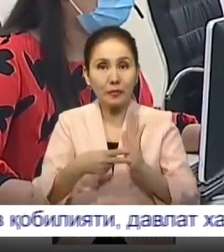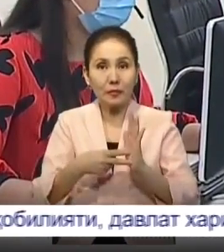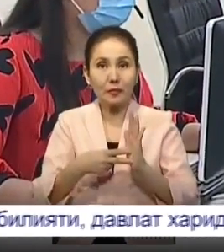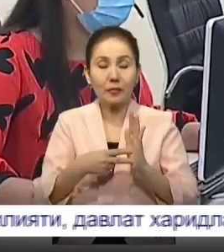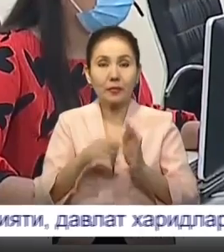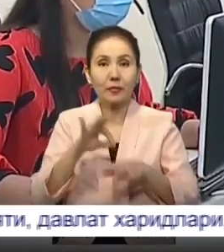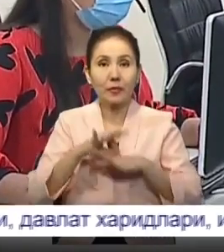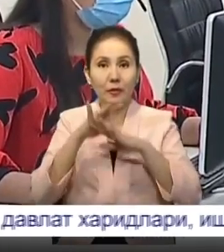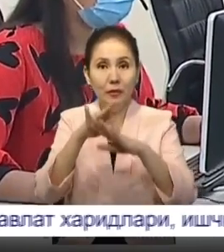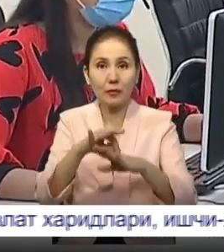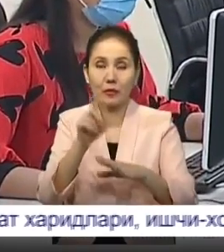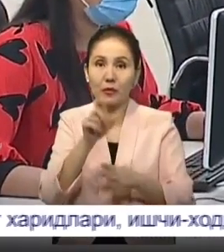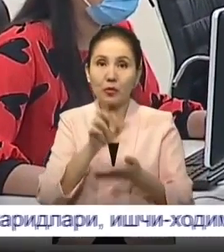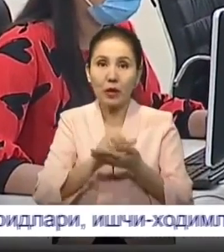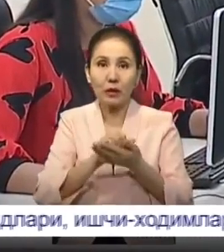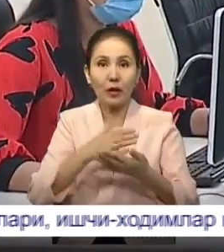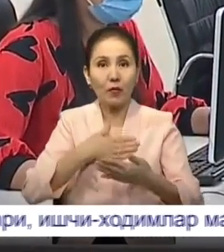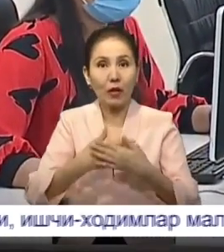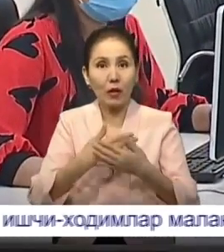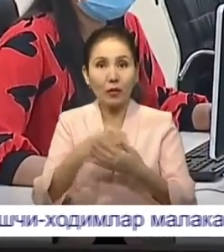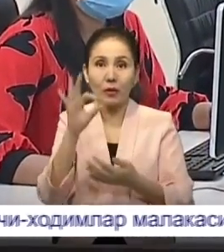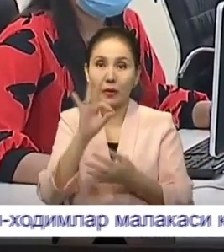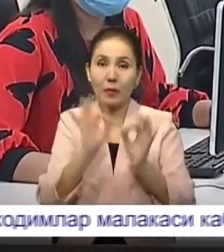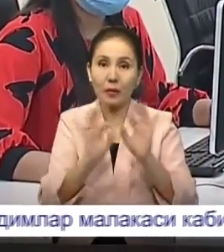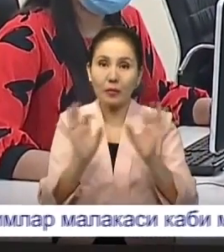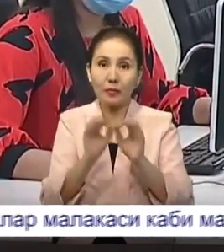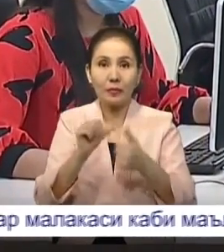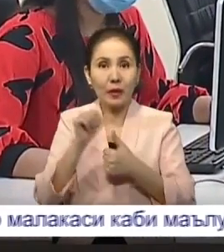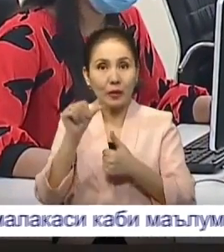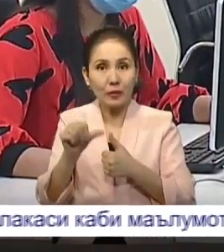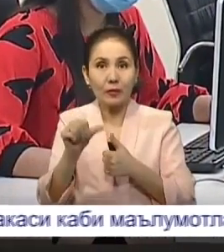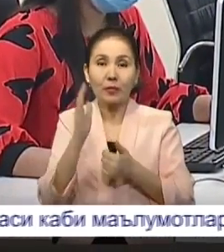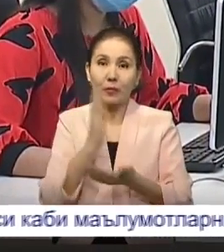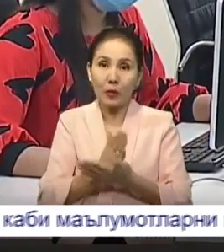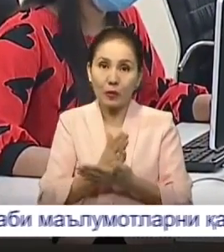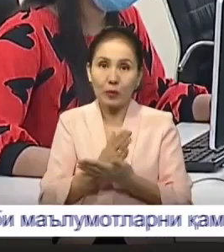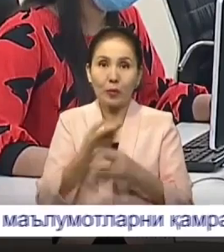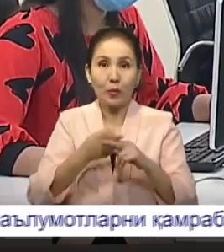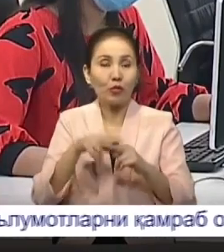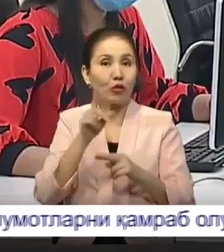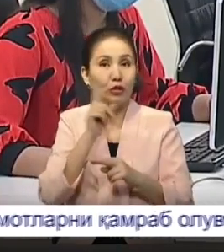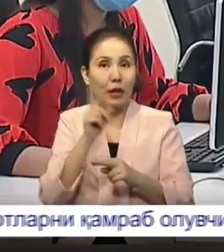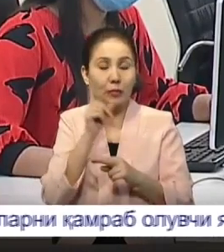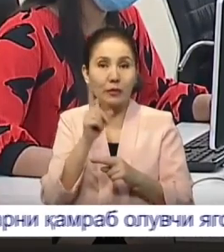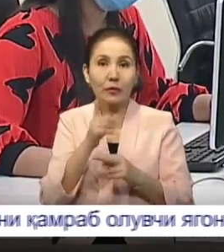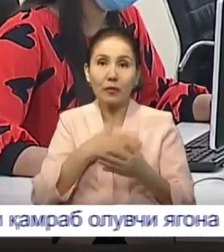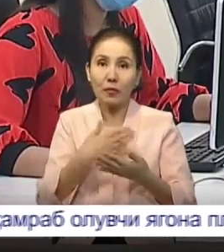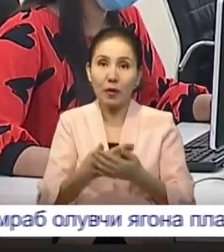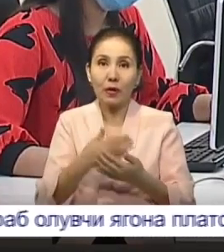aynan yetkazib berish bilan shug'ullanayotgan volontyorlar haqidagi ma'lumotlarni sizga alohida yetkazish ham bor. Demak, bu yoshlarga mana shunday